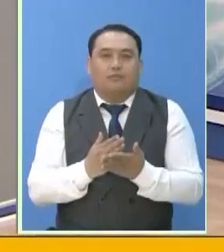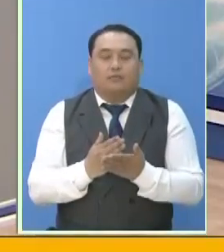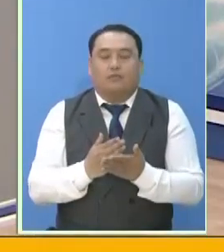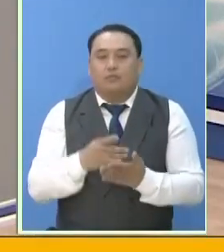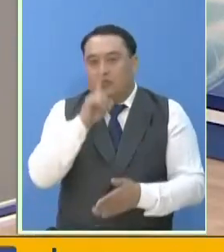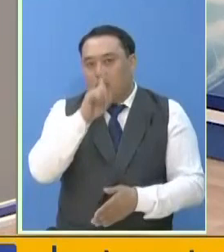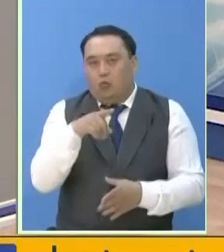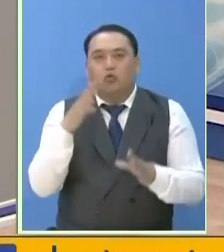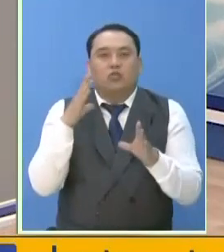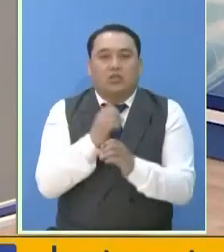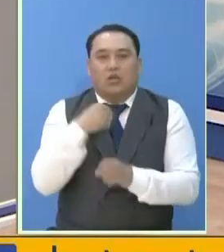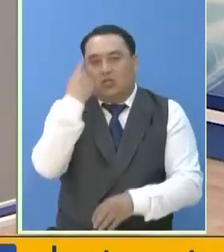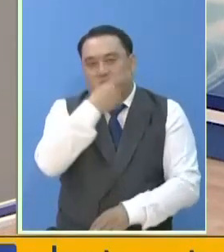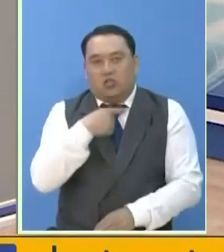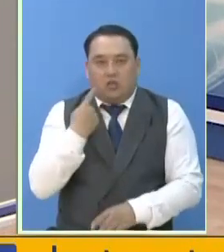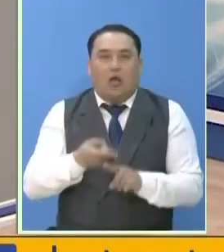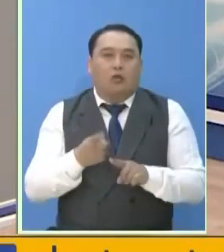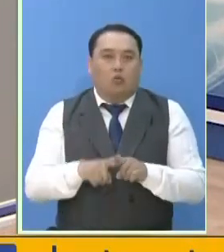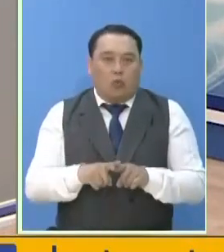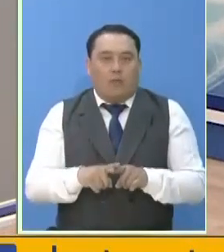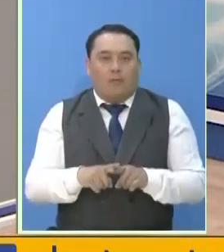будут сокращены лица, которые